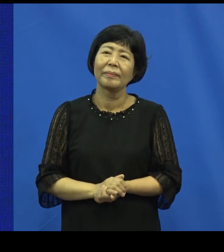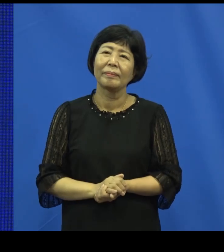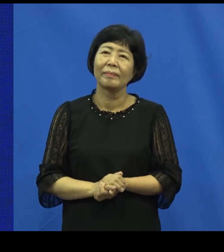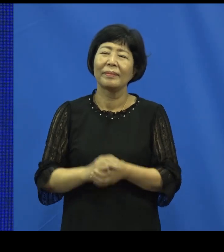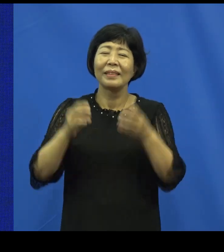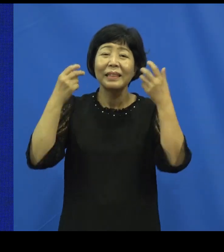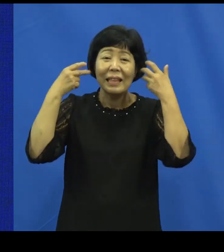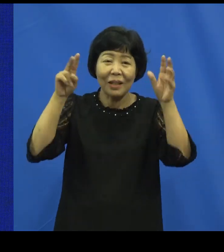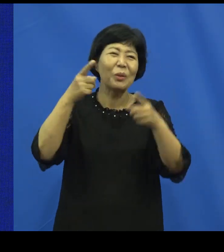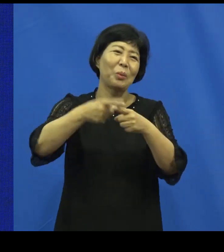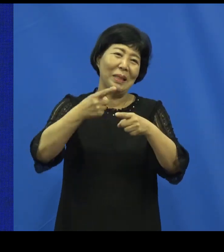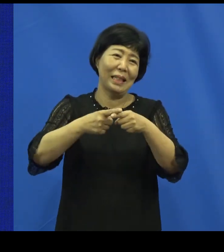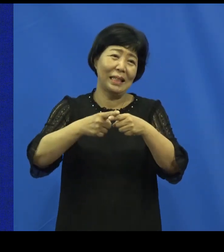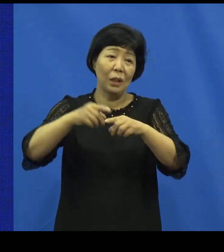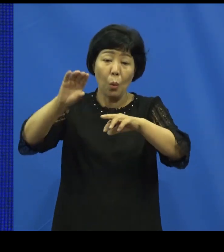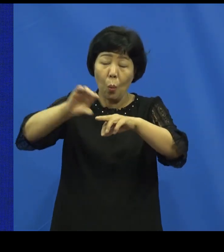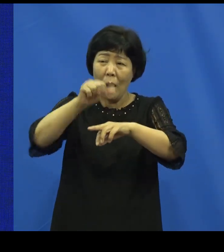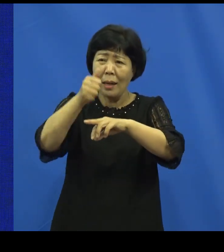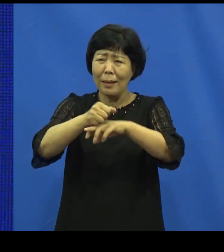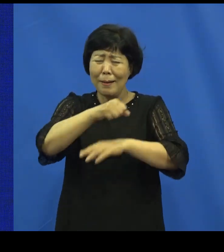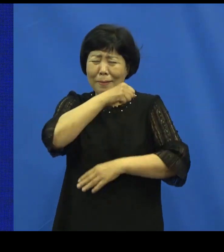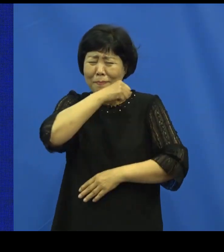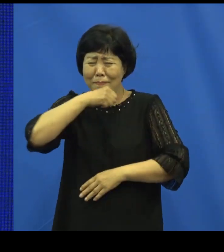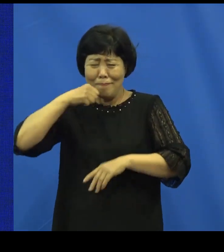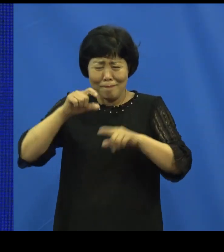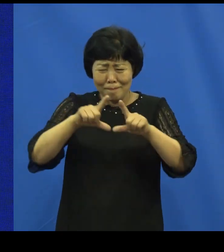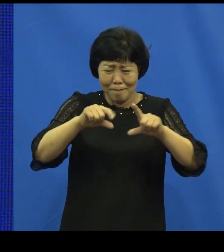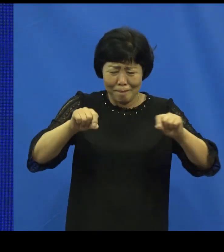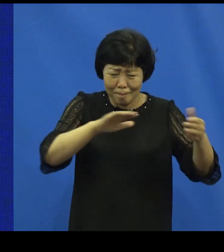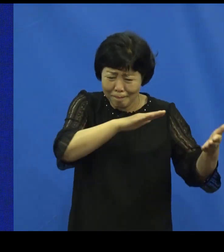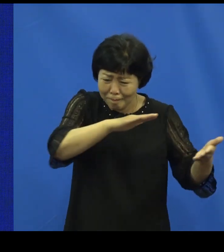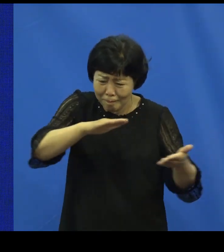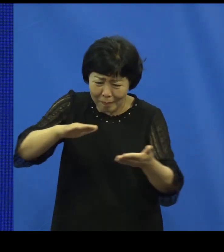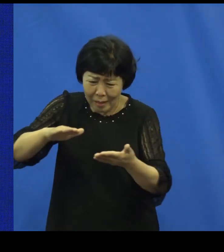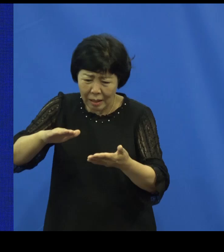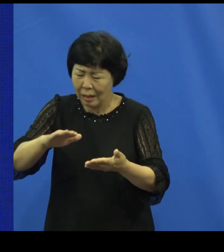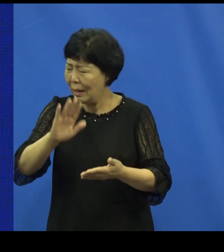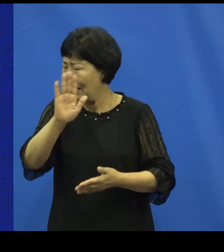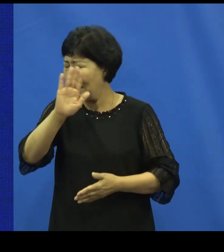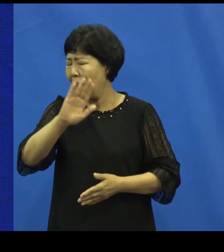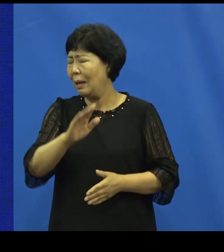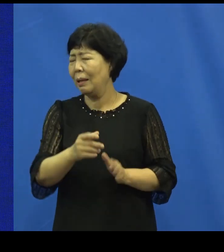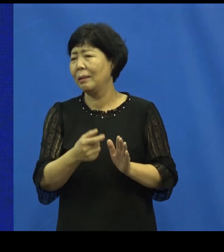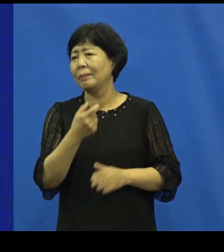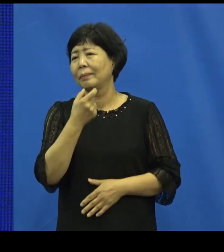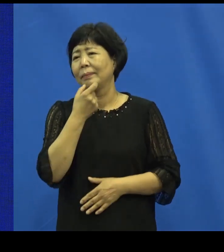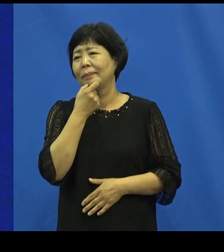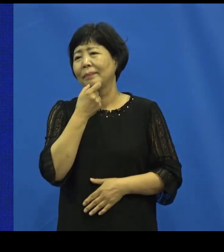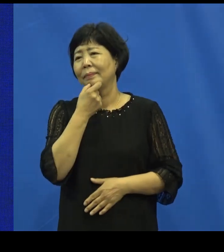다니엘도 마찬가지입니다. 왕이 주는 진미를 거절하면서 자신을 지켜낸 거예요.